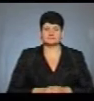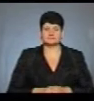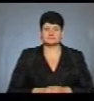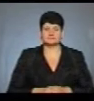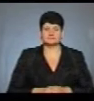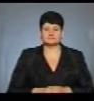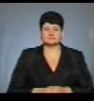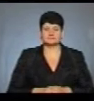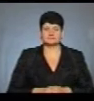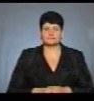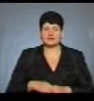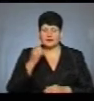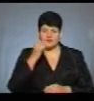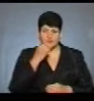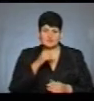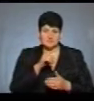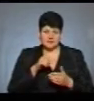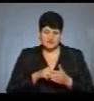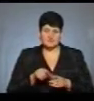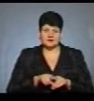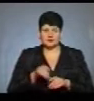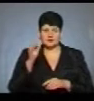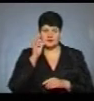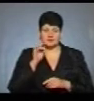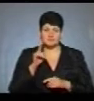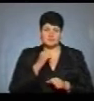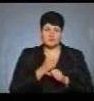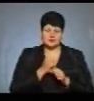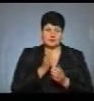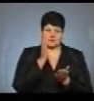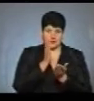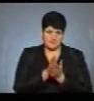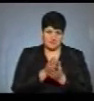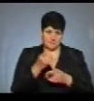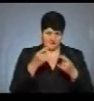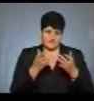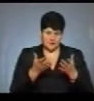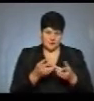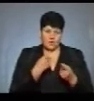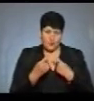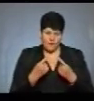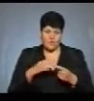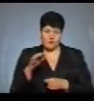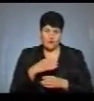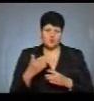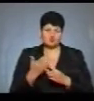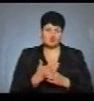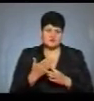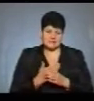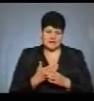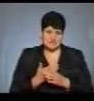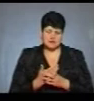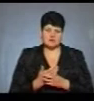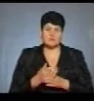Дякую. Дякую вам за пояснення. Дякую за запитання. І також нагадаю ще раз, що ми працюємо у прямому ефірі і говоримо про субсидії, зокрема про